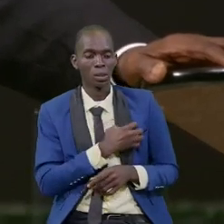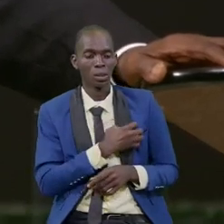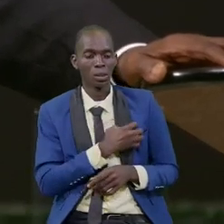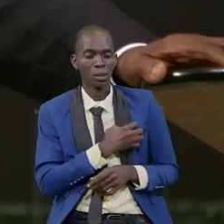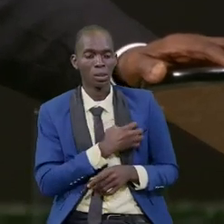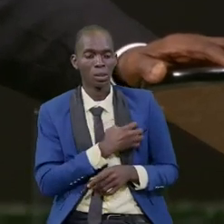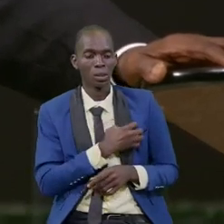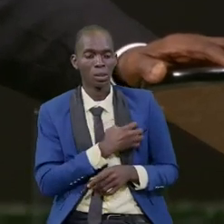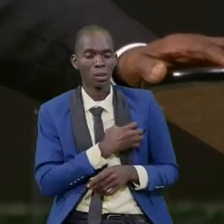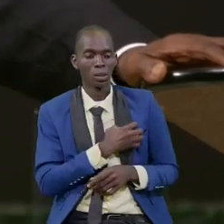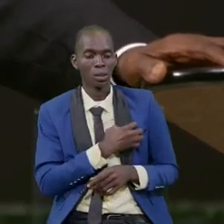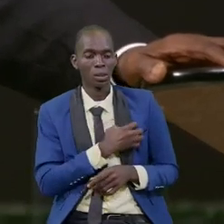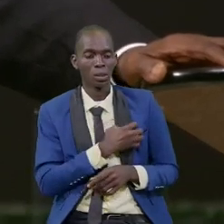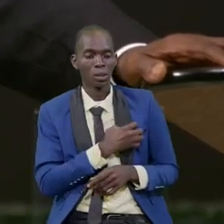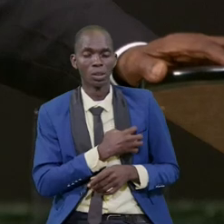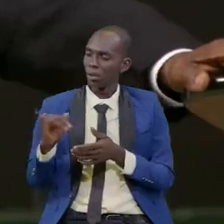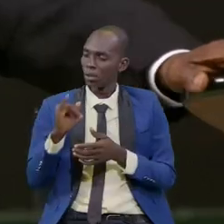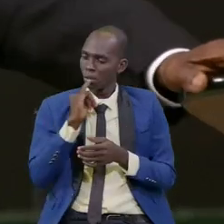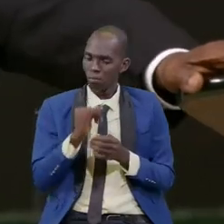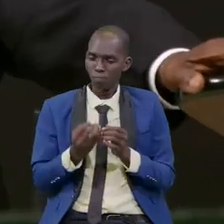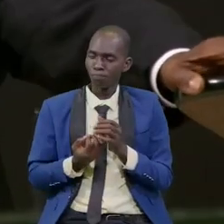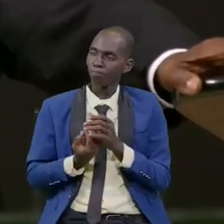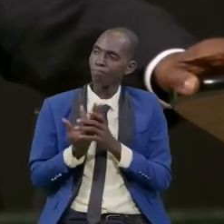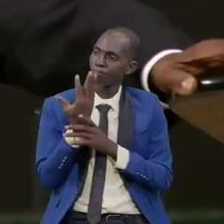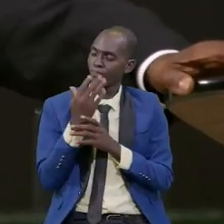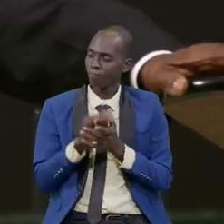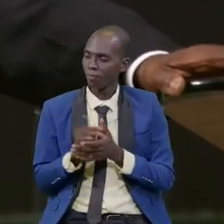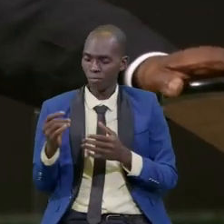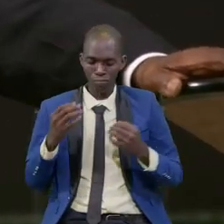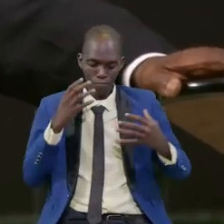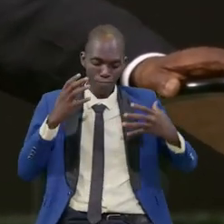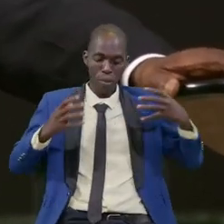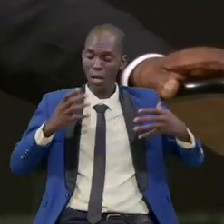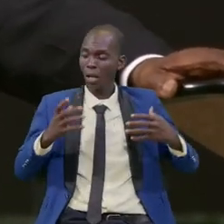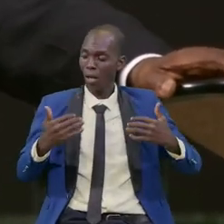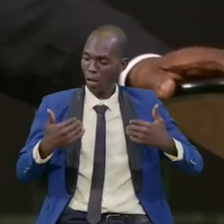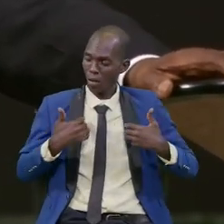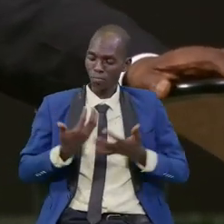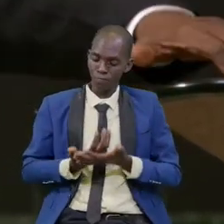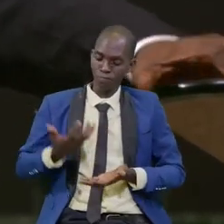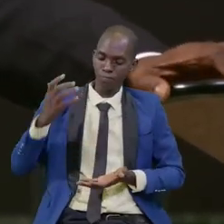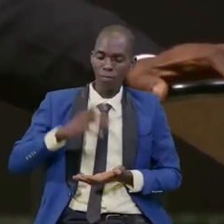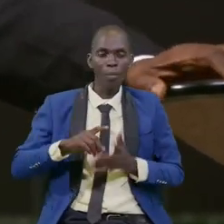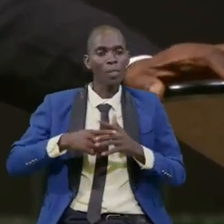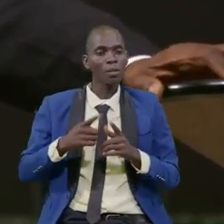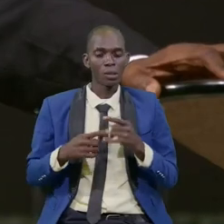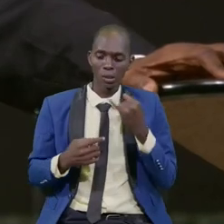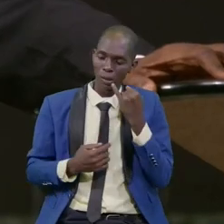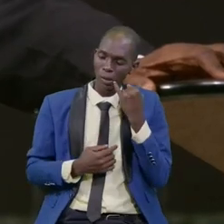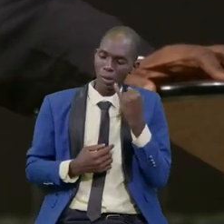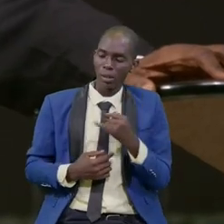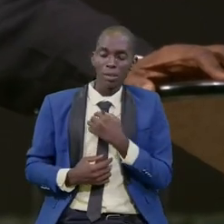bien et il couvre très vite. Il a assez de choses, il y a la jalousie et